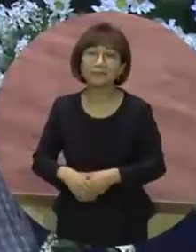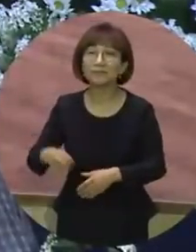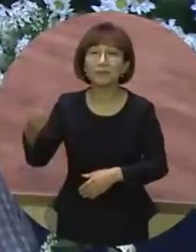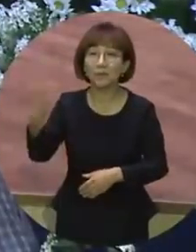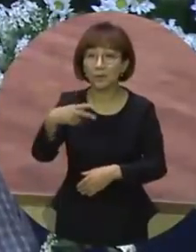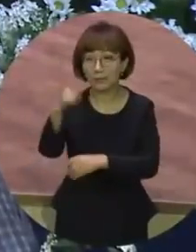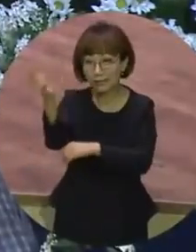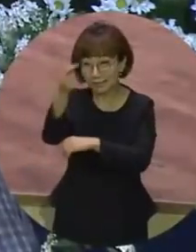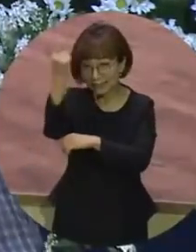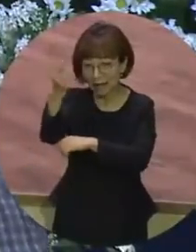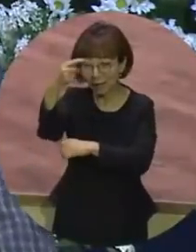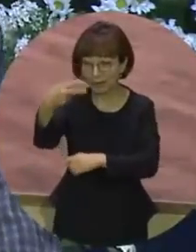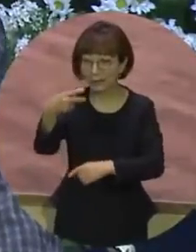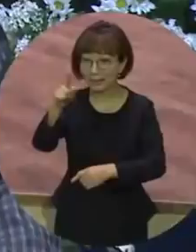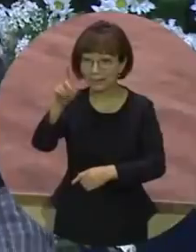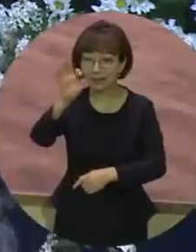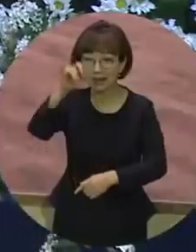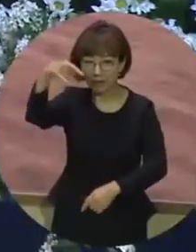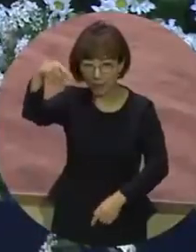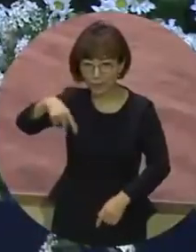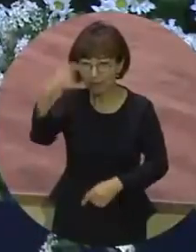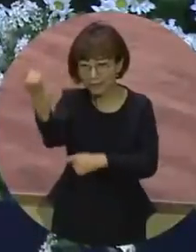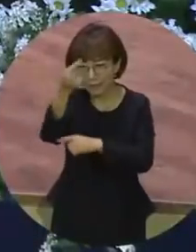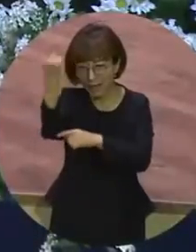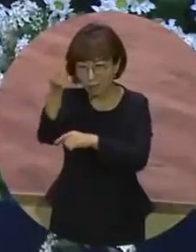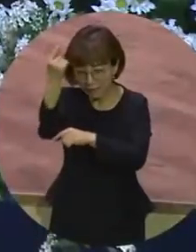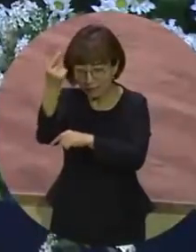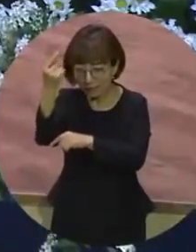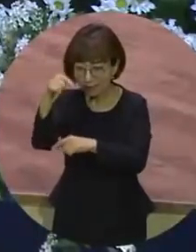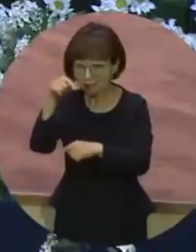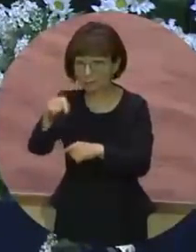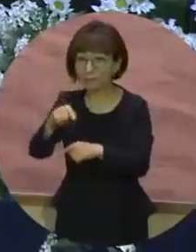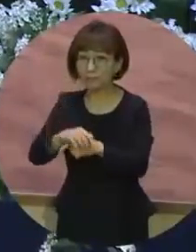왕이 오른 이 장소가 바로 아브라함